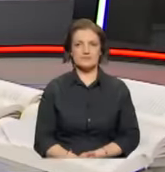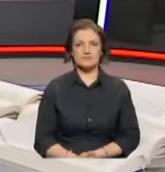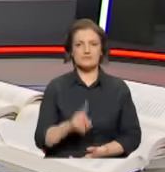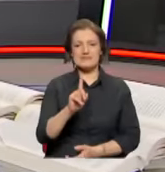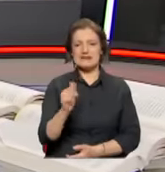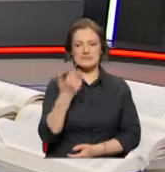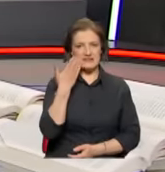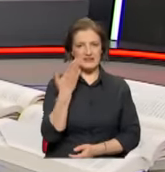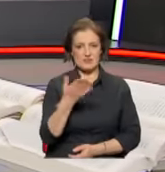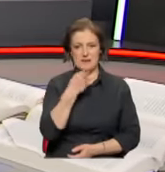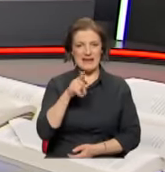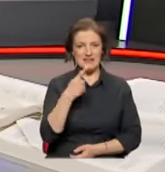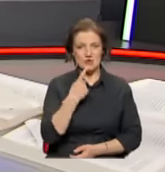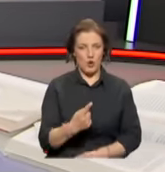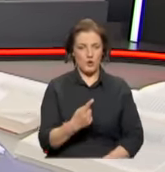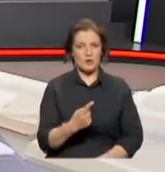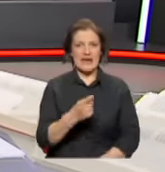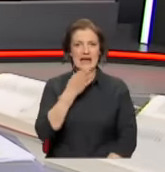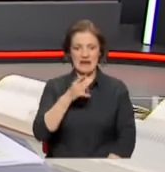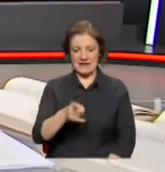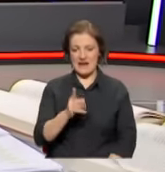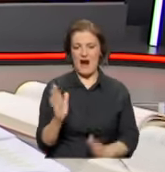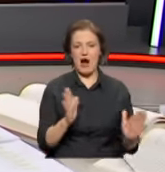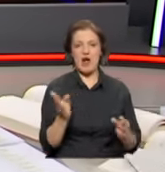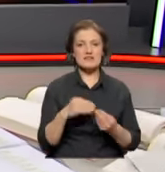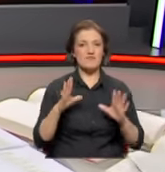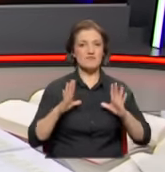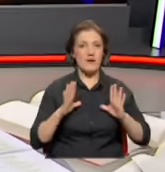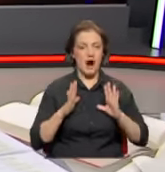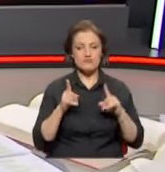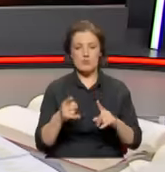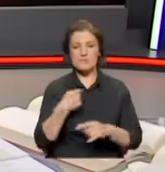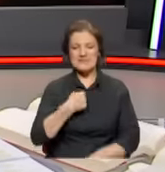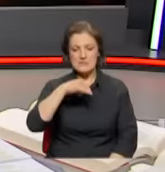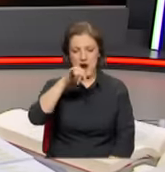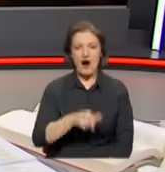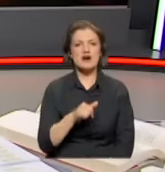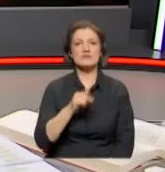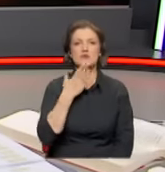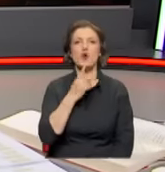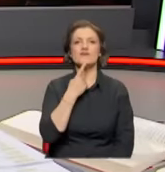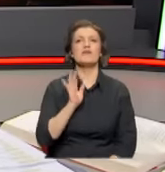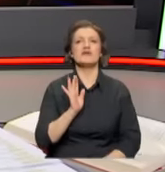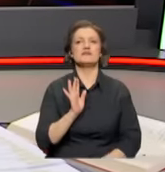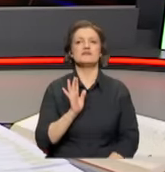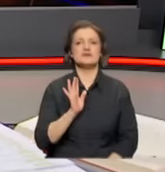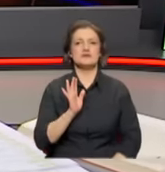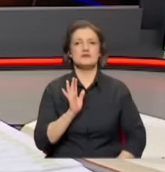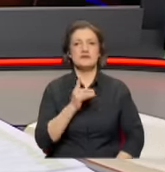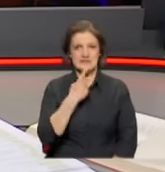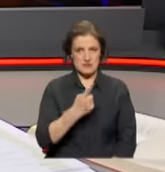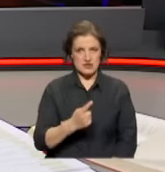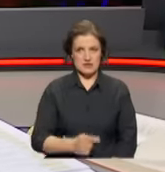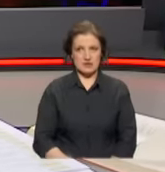Evet, bir kıymetli izleyicimiz emekli diyor ki emekliye ara zam var, bu bizim yasal hakkımız, yok demeyin